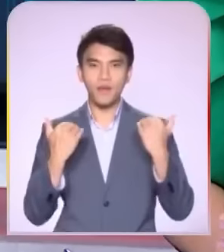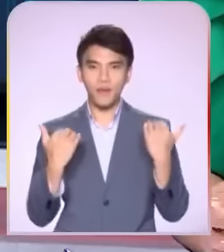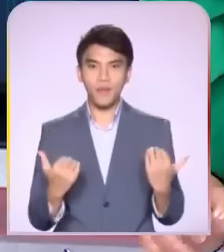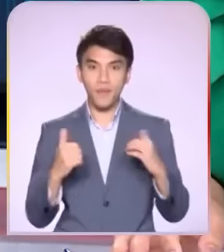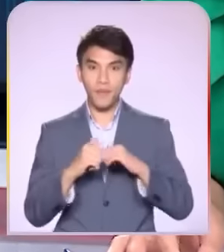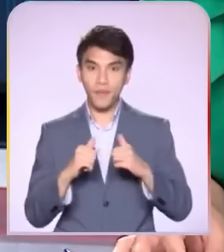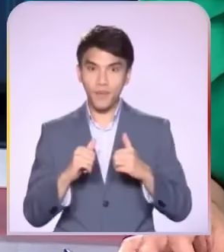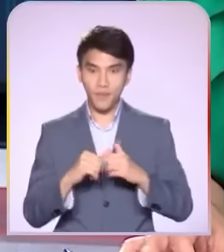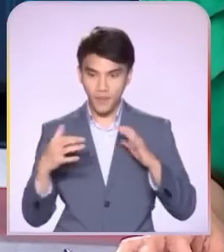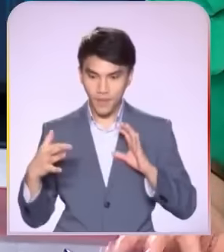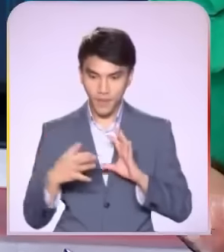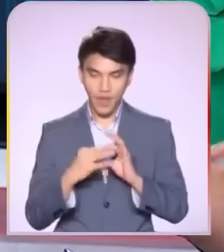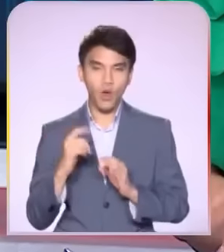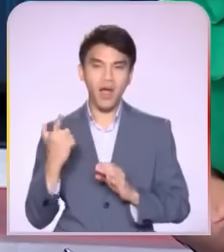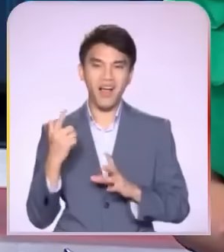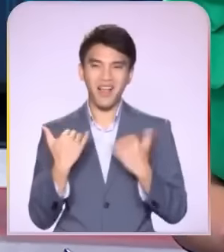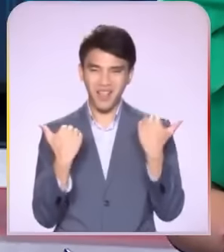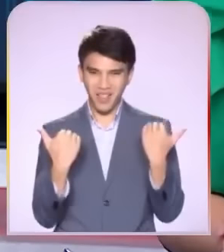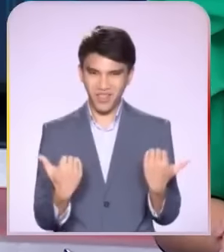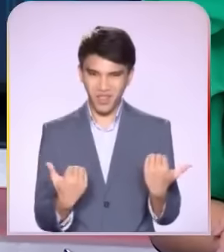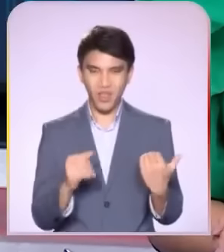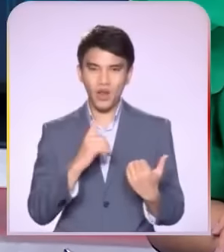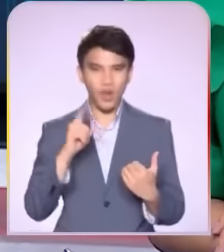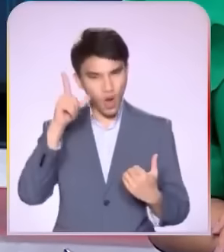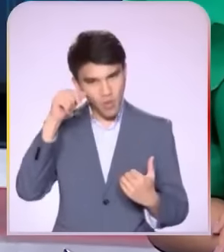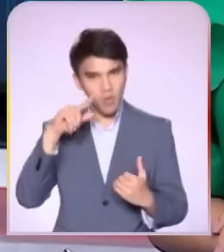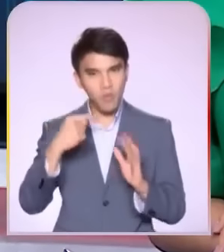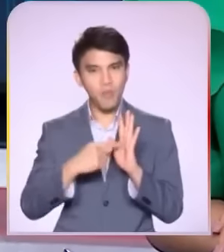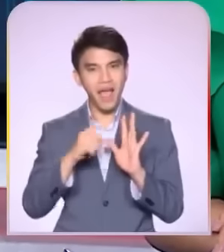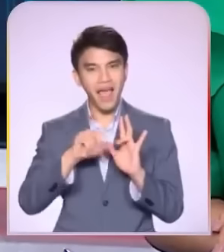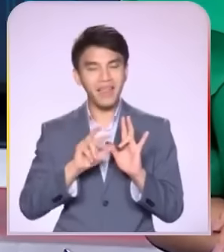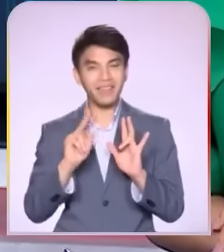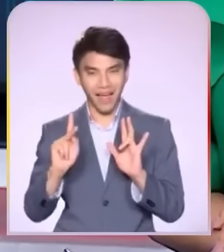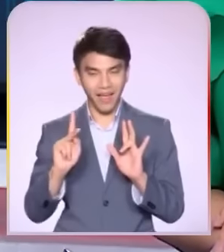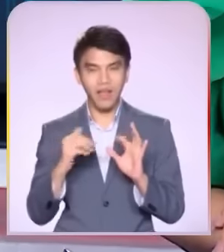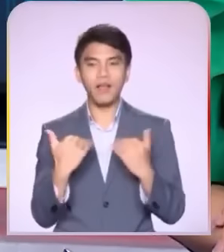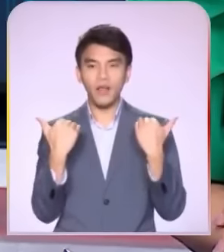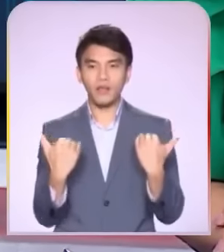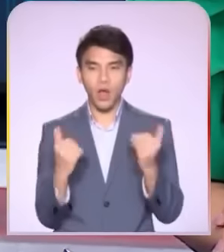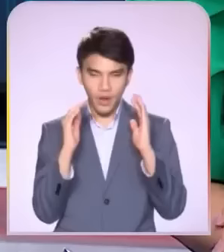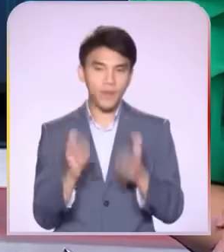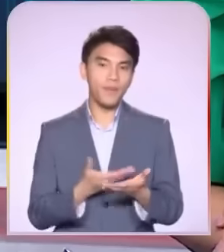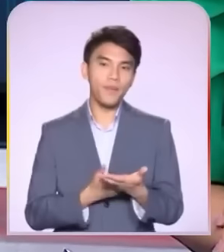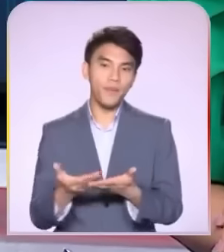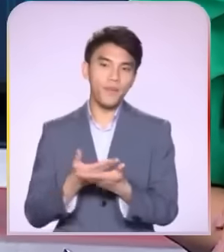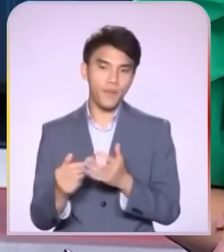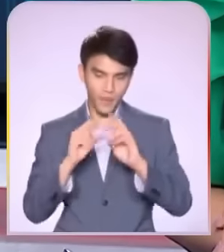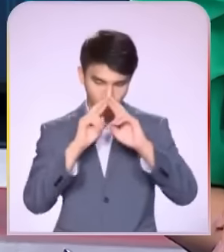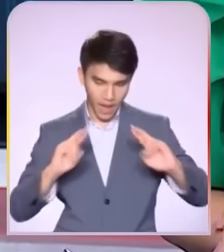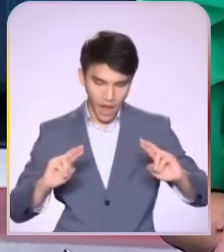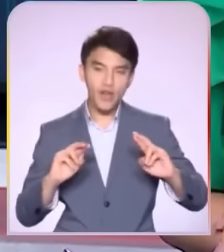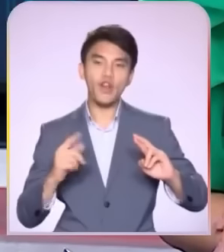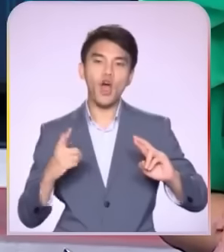ม่านะเรื่องของทองคุณผู้ชมครับก็คือทองของแม่ตั๊กนะคุณผู้ชมคราวนี้ผู้ที่ซื้อทองไปตอนนี้ก็แห่ไปที่ร้านของ